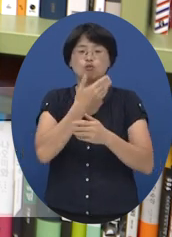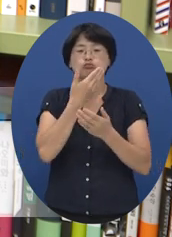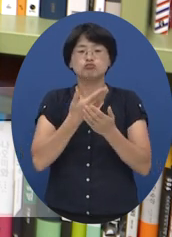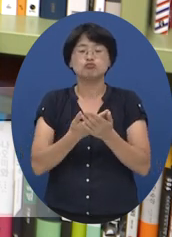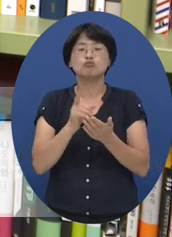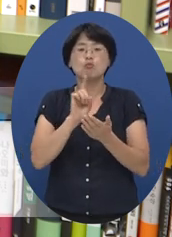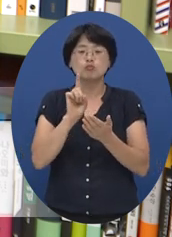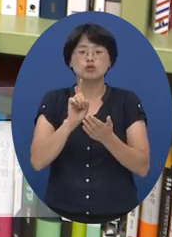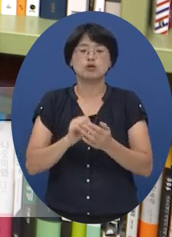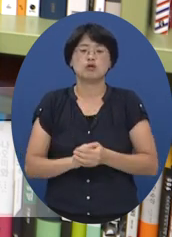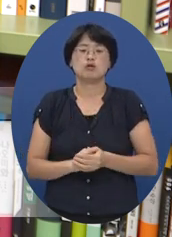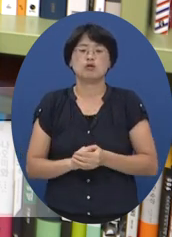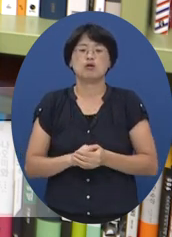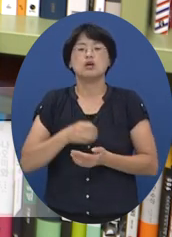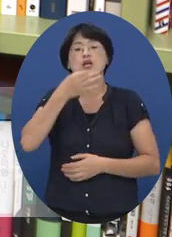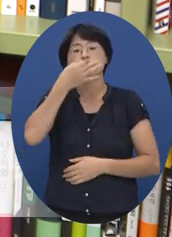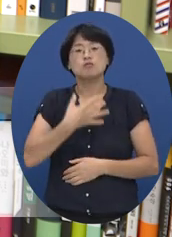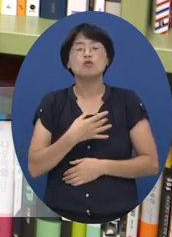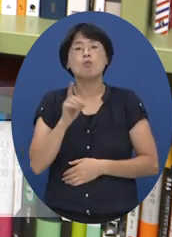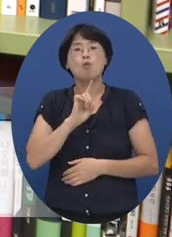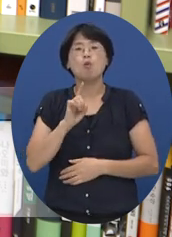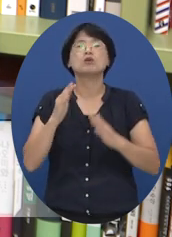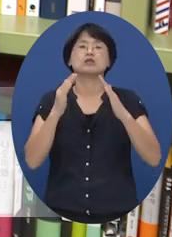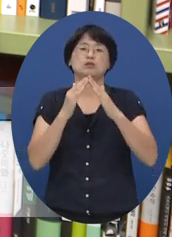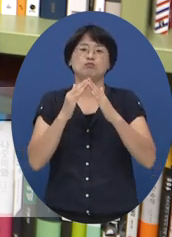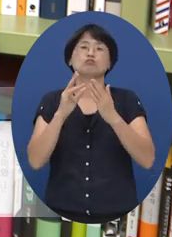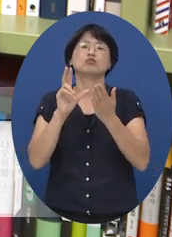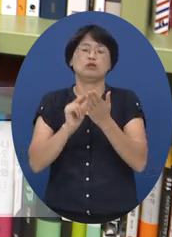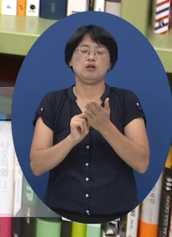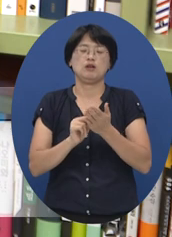대부분 주거 문제가 가장 힘드니까